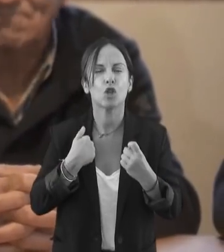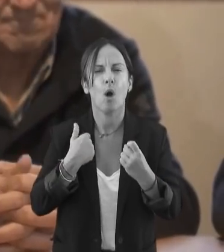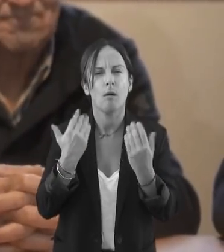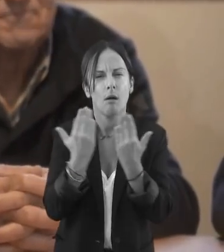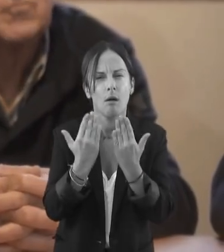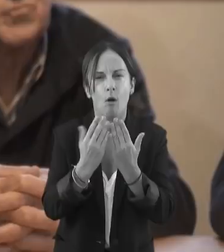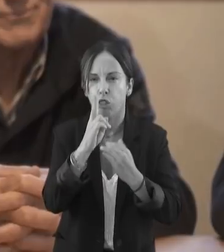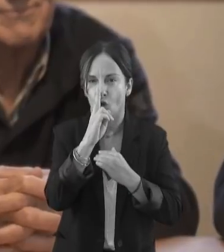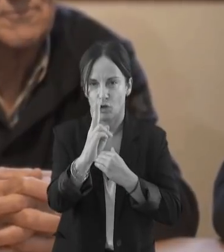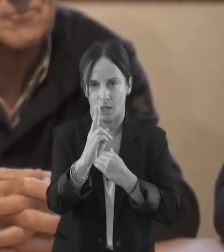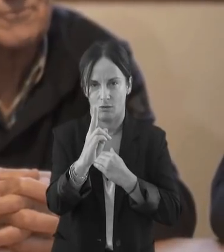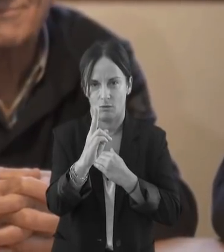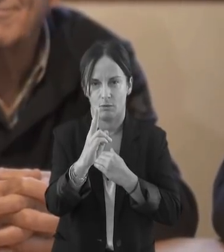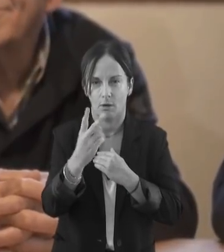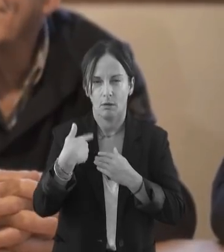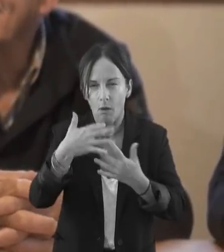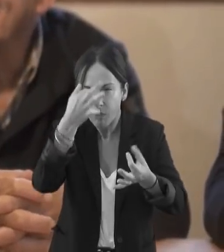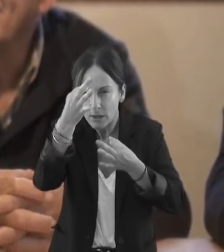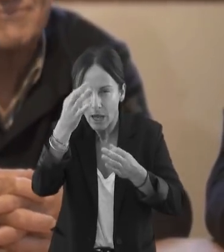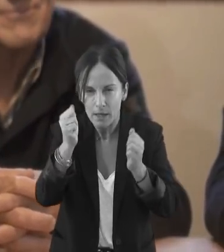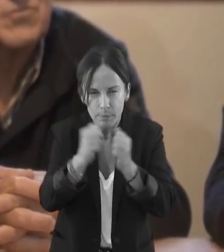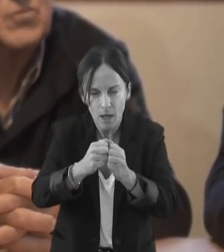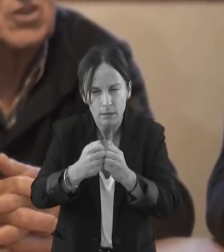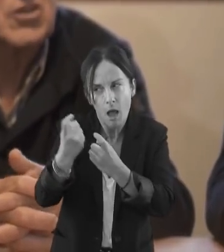cop li peguis, per rompre el cantó. Jo crec que...